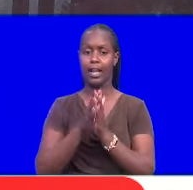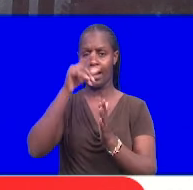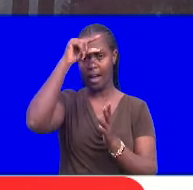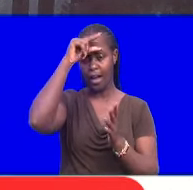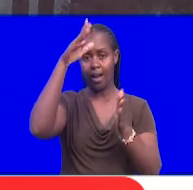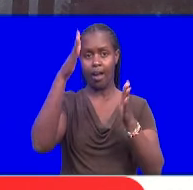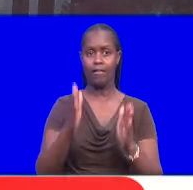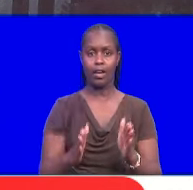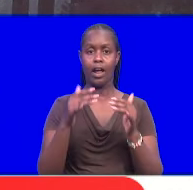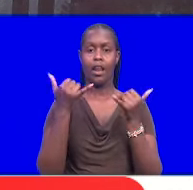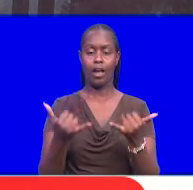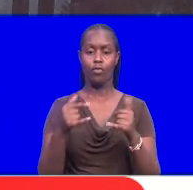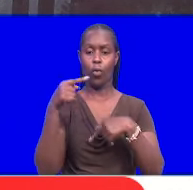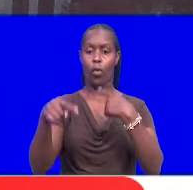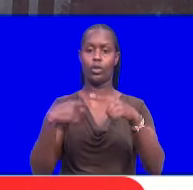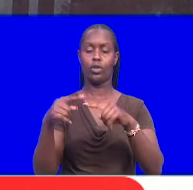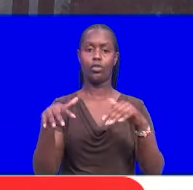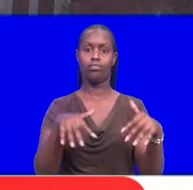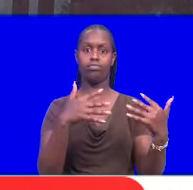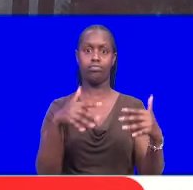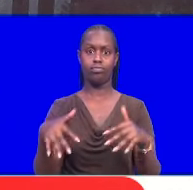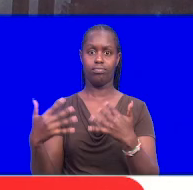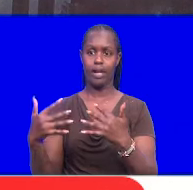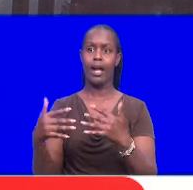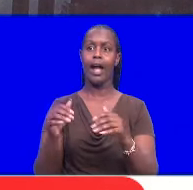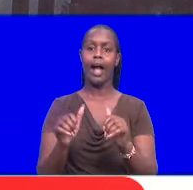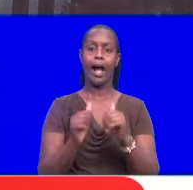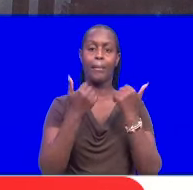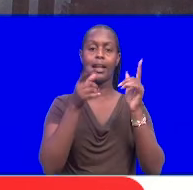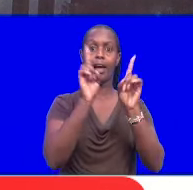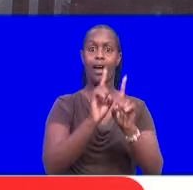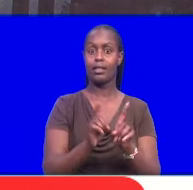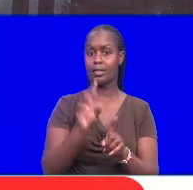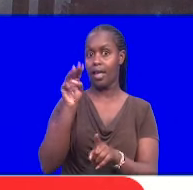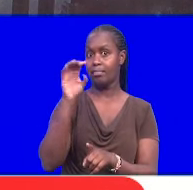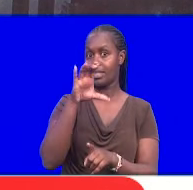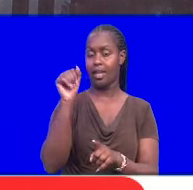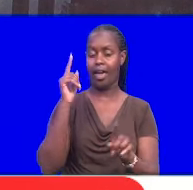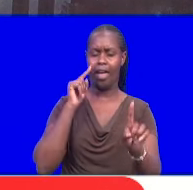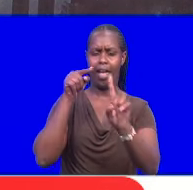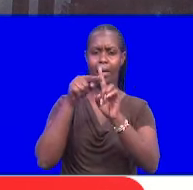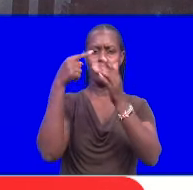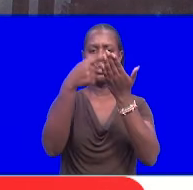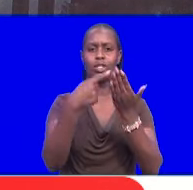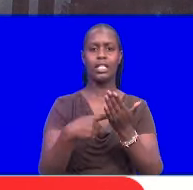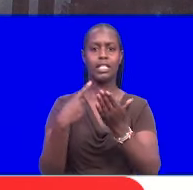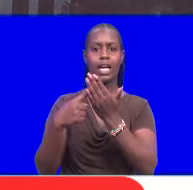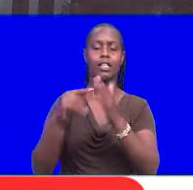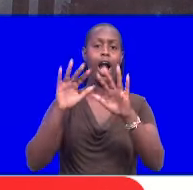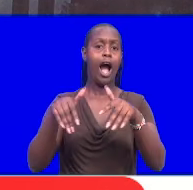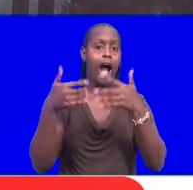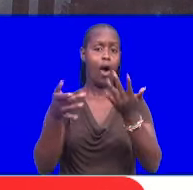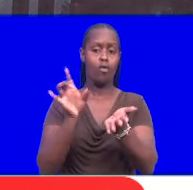Mwangaza wangali wanazozana. Haya najiri huku wawakilishi wadi wakitarajiwa kujadili hoja ya kumbandua gavana